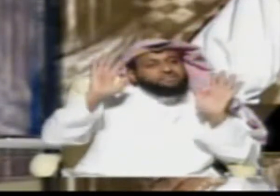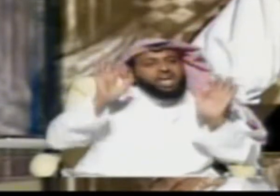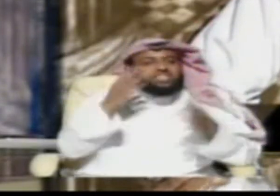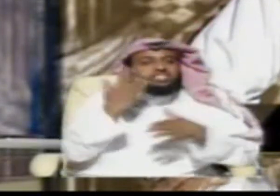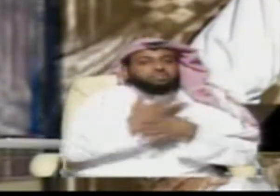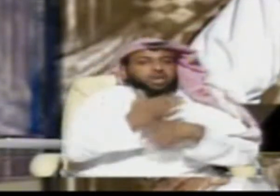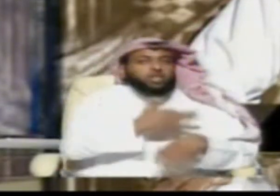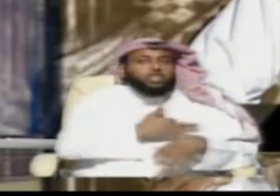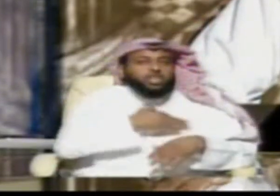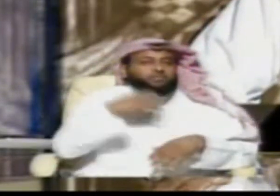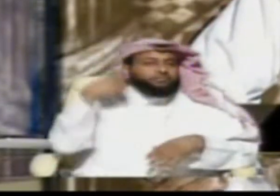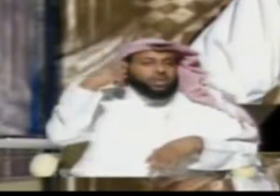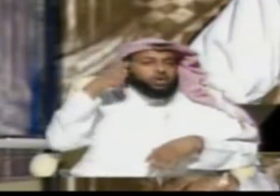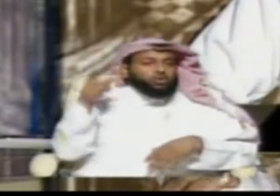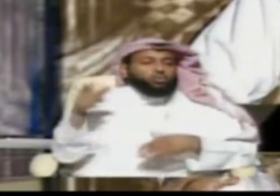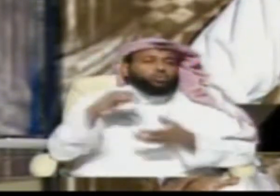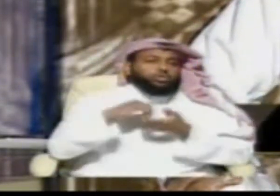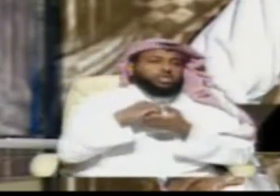أيوة.